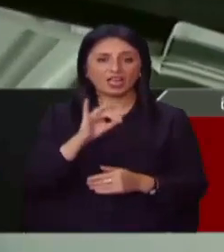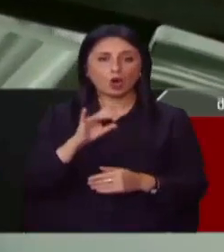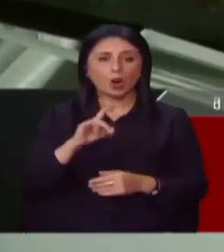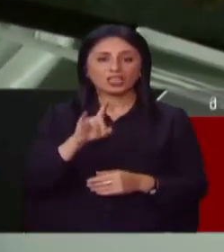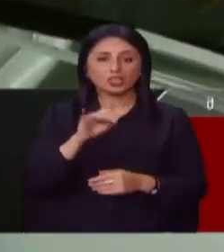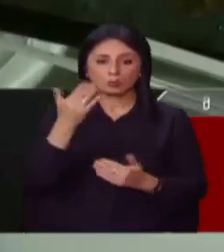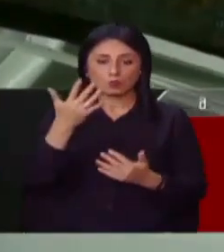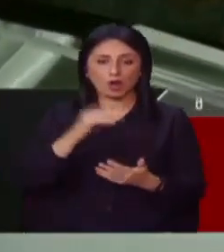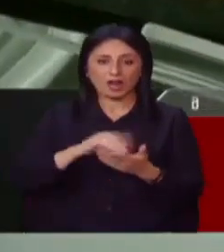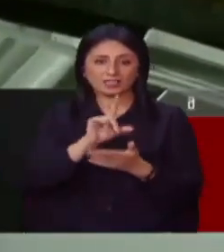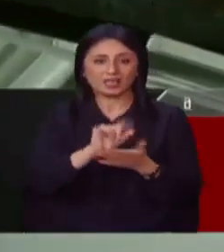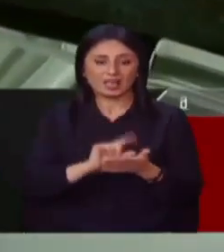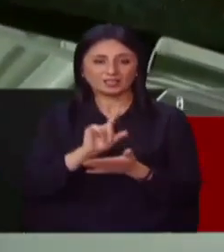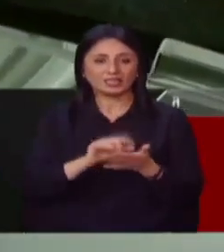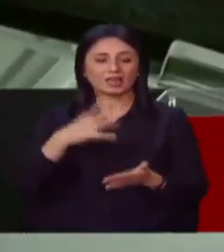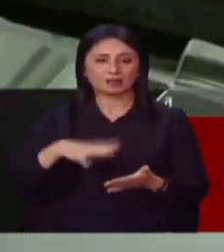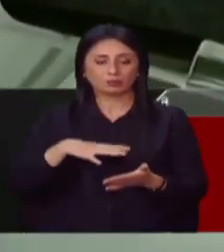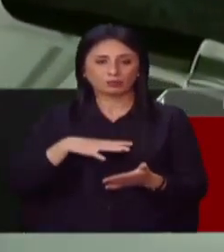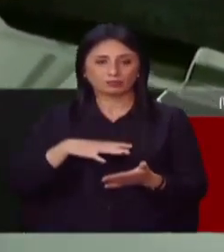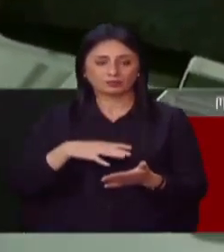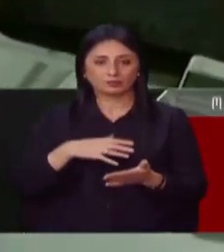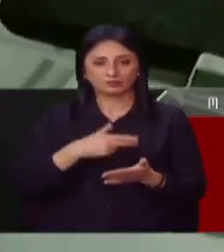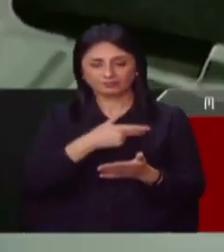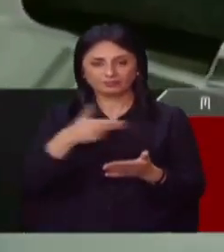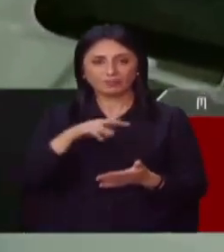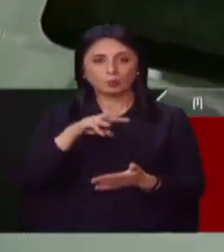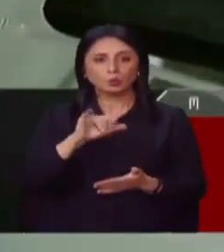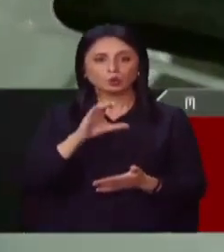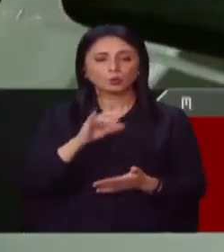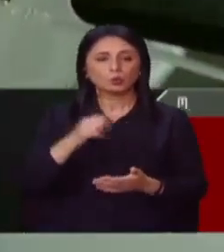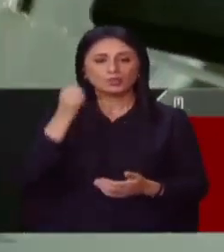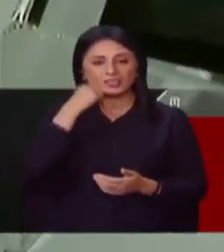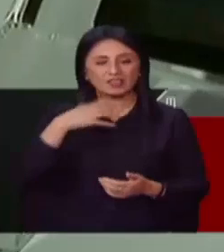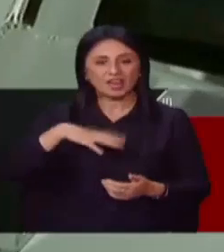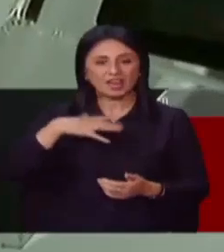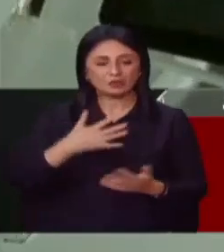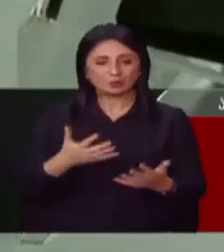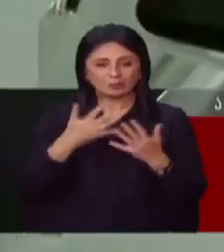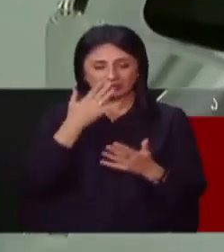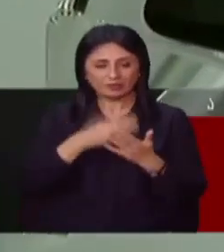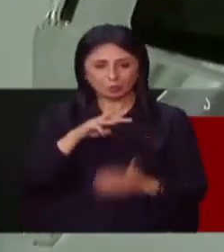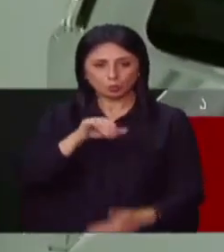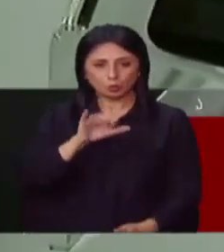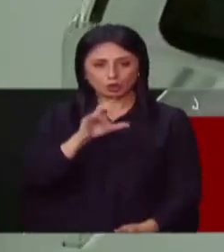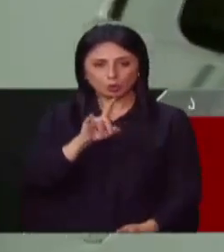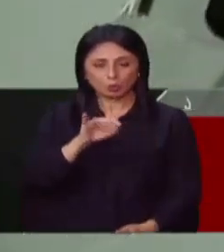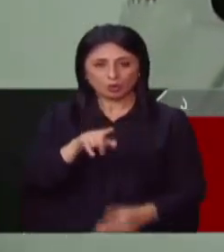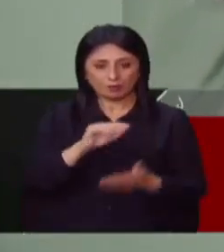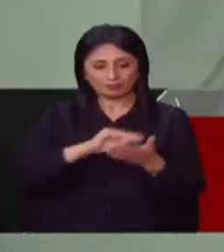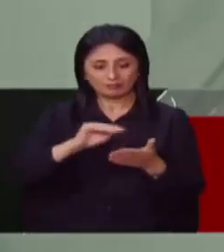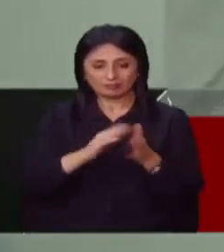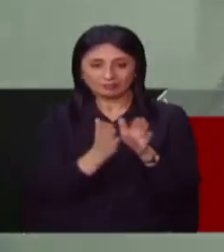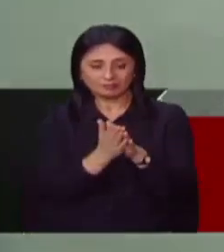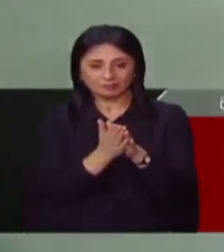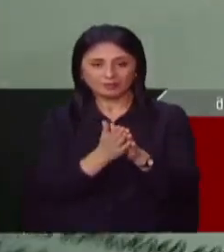Ioane Zosimes mier gadat erili nuscurit da es nuscuri upro cuetri aris da ce sa vom sa daiam texte aris